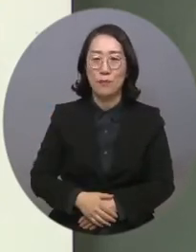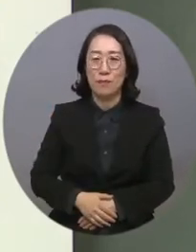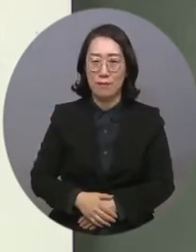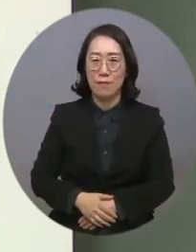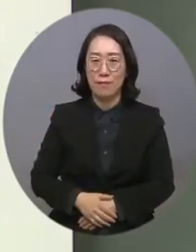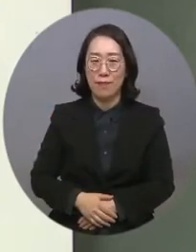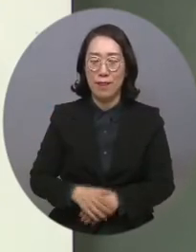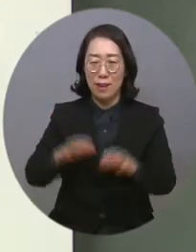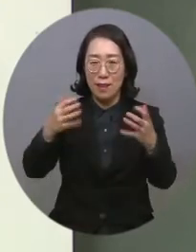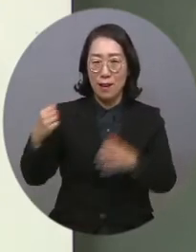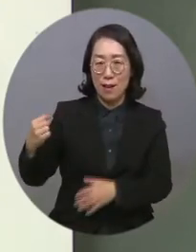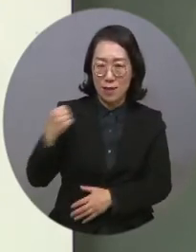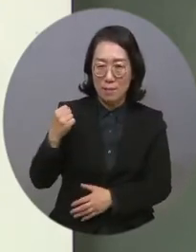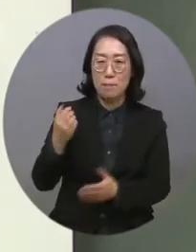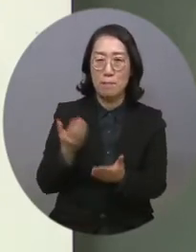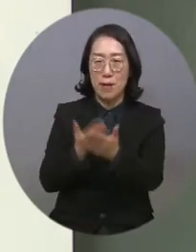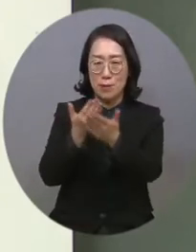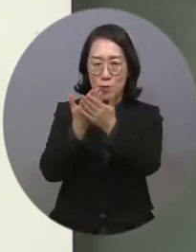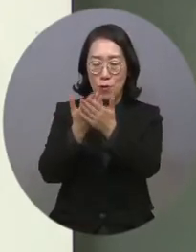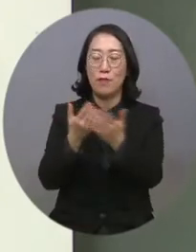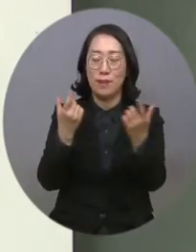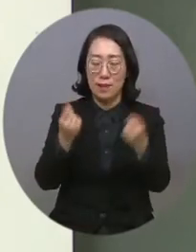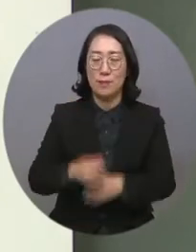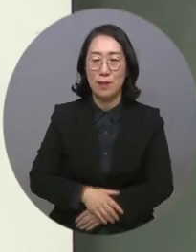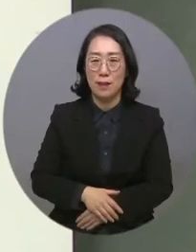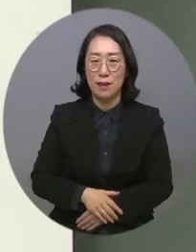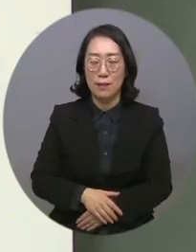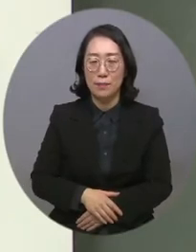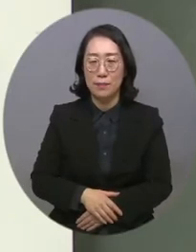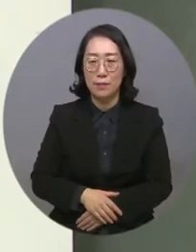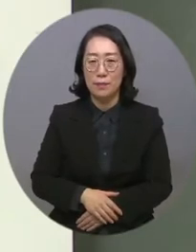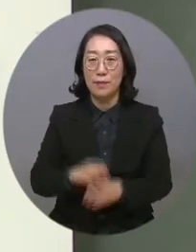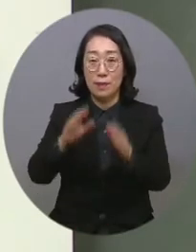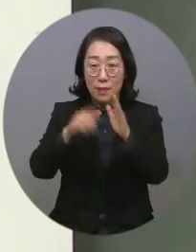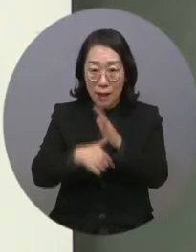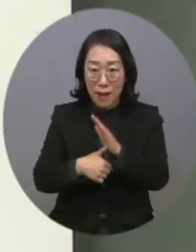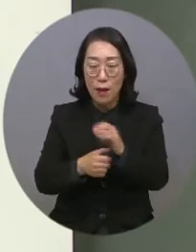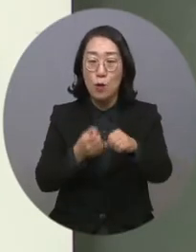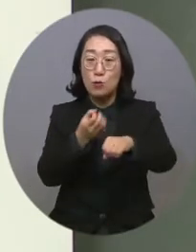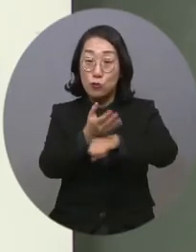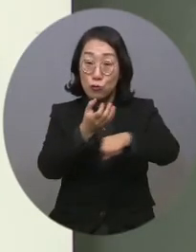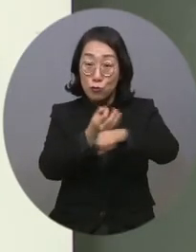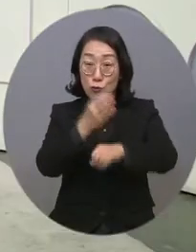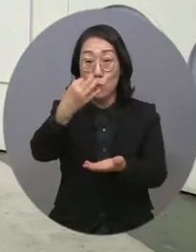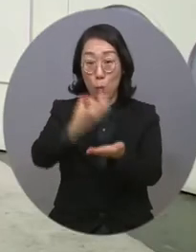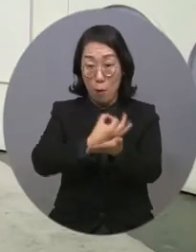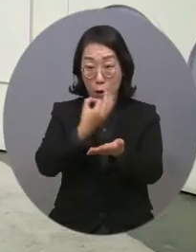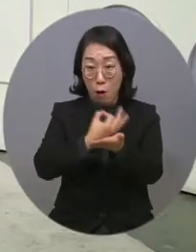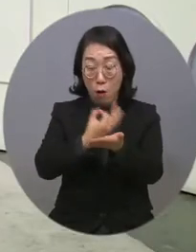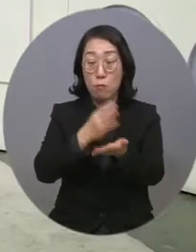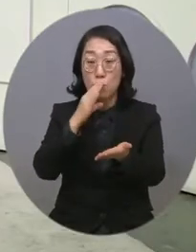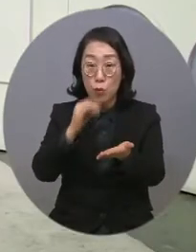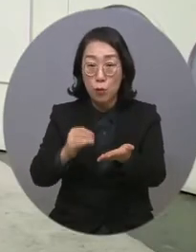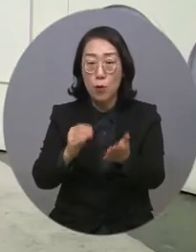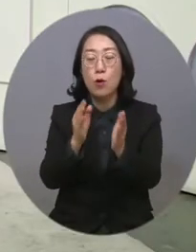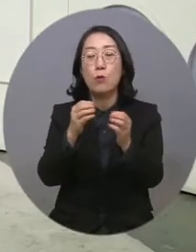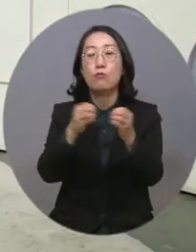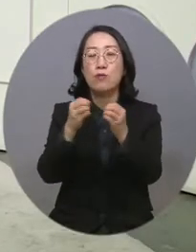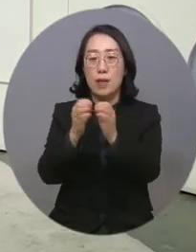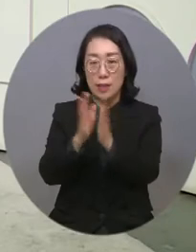국력이 대단한 나라가 됐습니다. 자, 그러다 보니까 이제 물론 수출해서 돈도 벌지만은 이런 문학